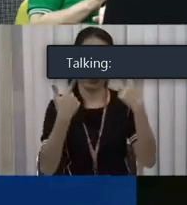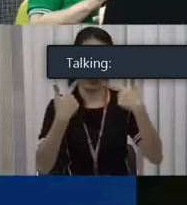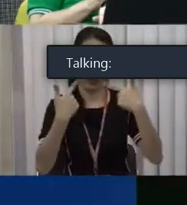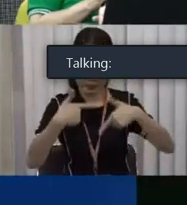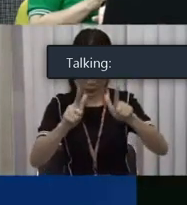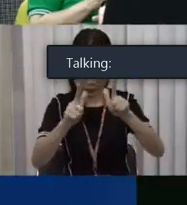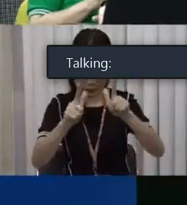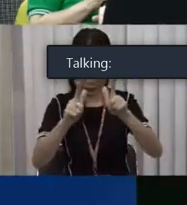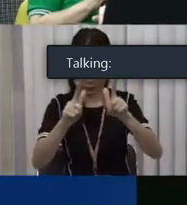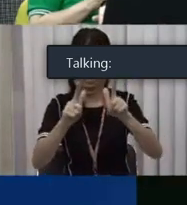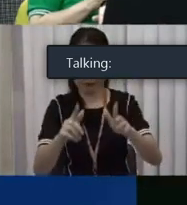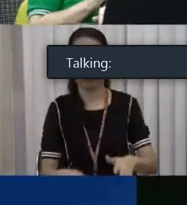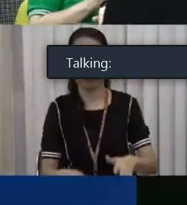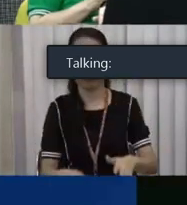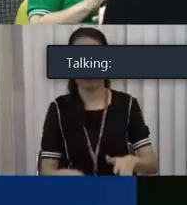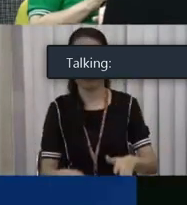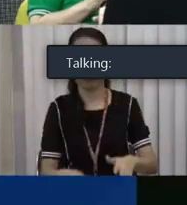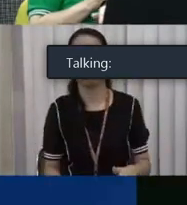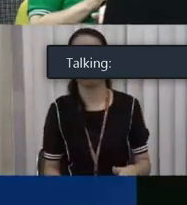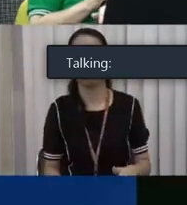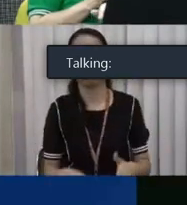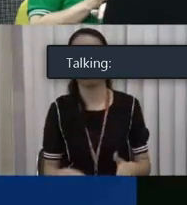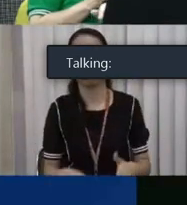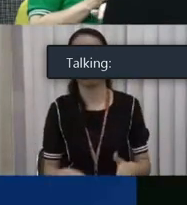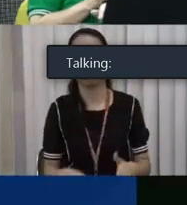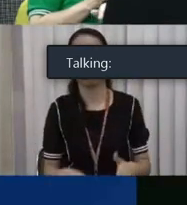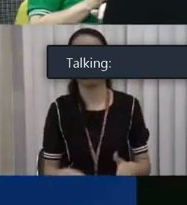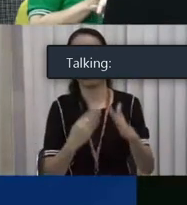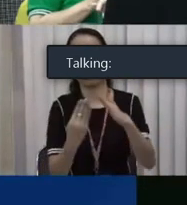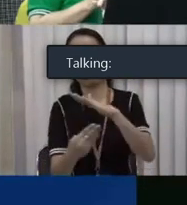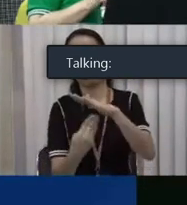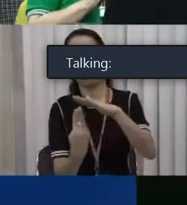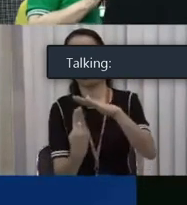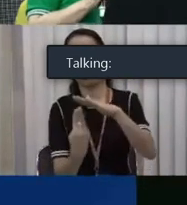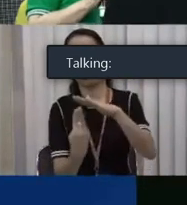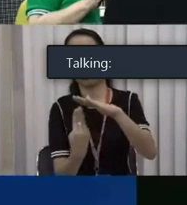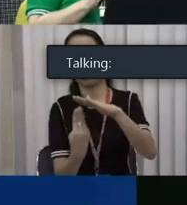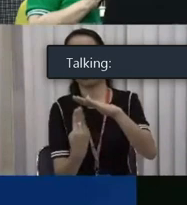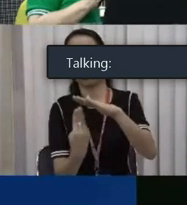So, based na siya sa Republic Act 9710.